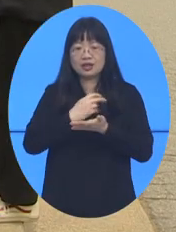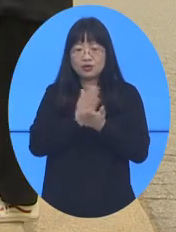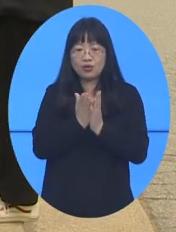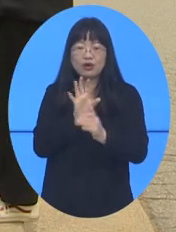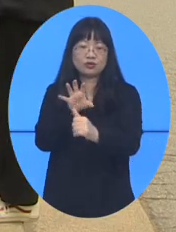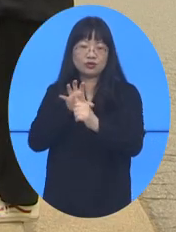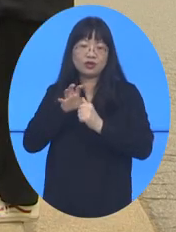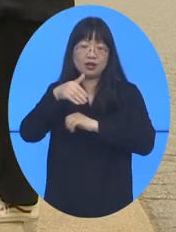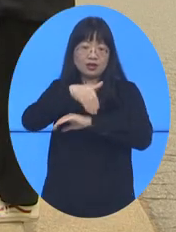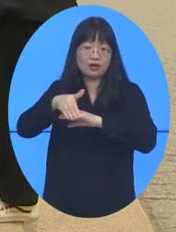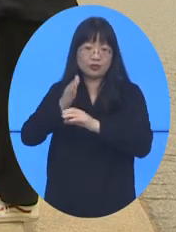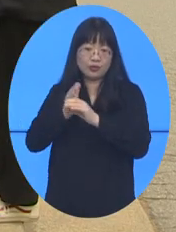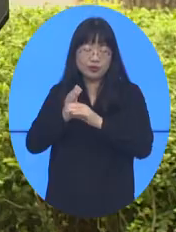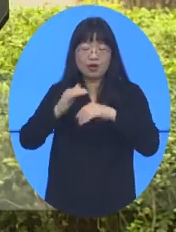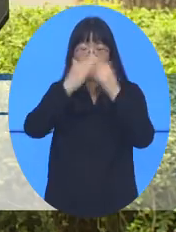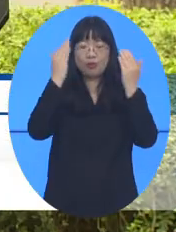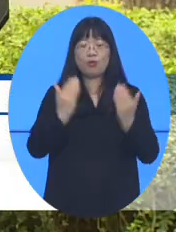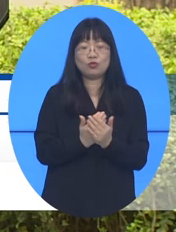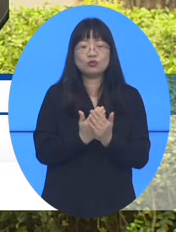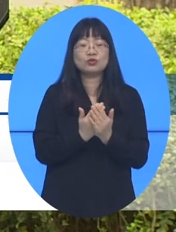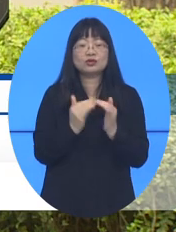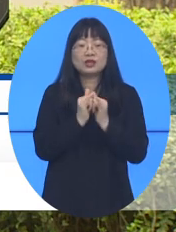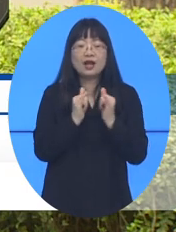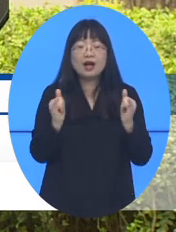수단을 동원하기로 했습니다 모두가